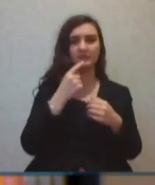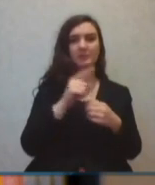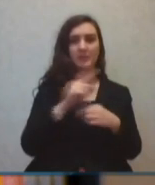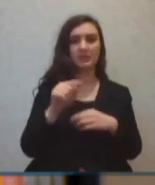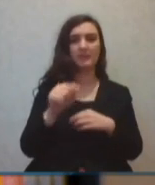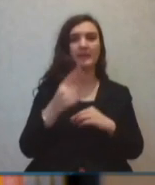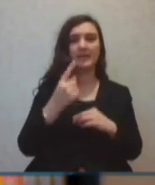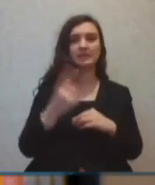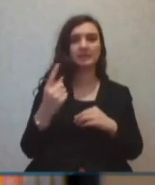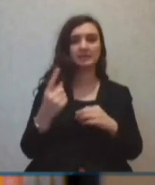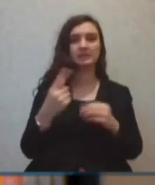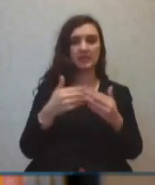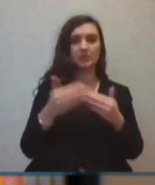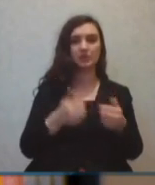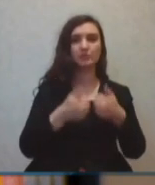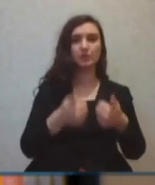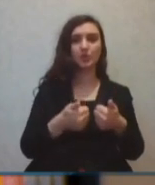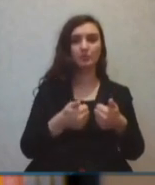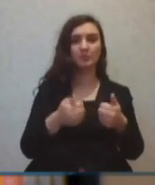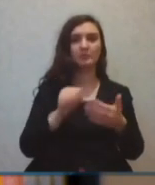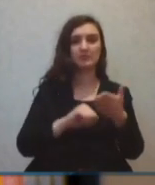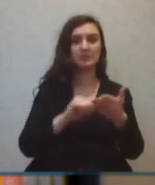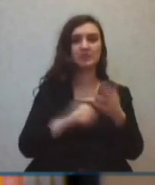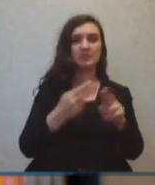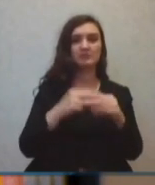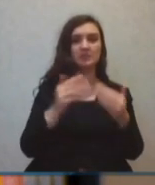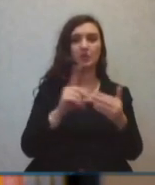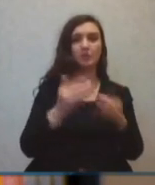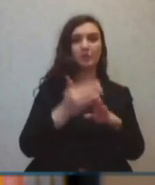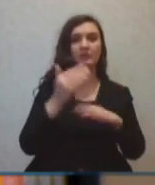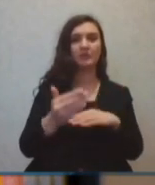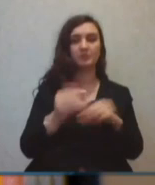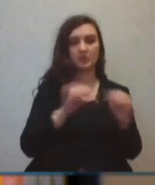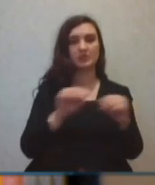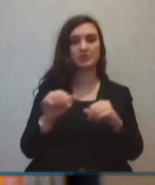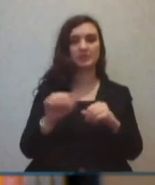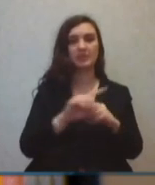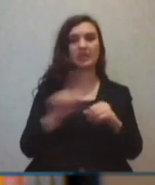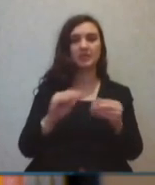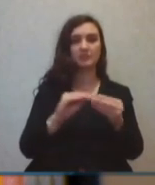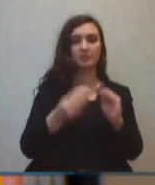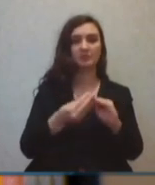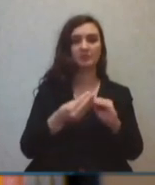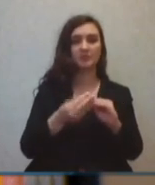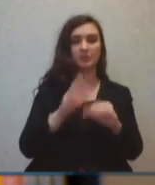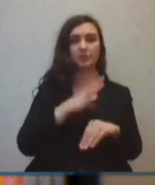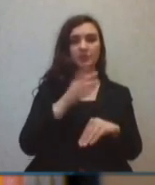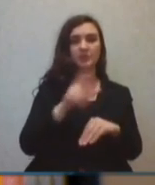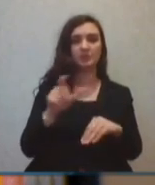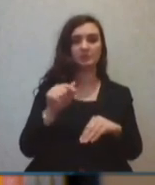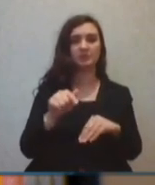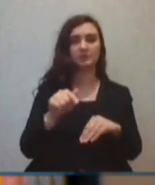მაგრამ ერთ-ერთი ხელშემწყობი ფაქტორი იმისა, რომ მოგვიანებით შესაძლებელია რაღაც პრობლემები შეექმნას